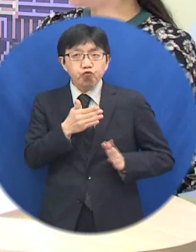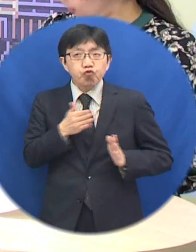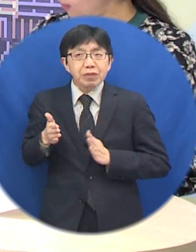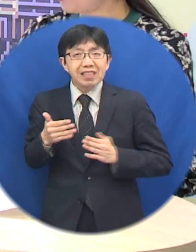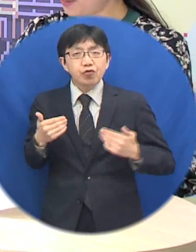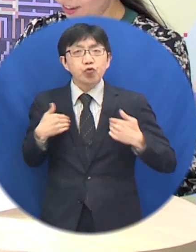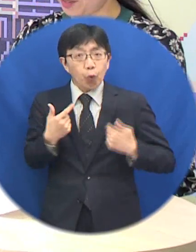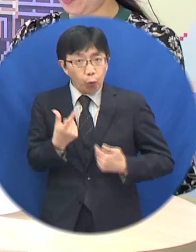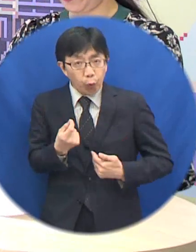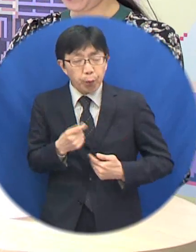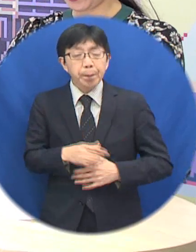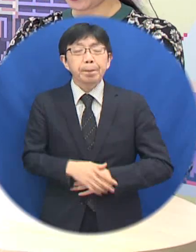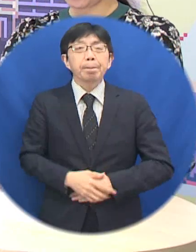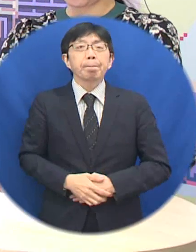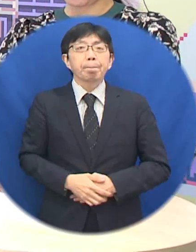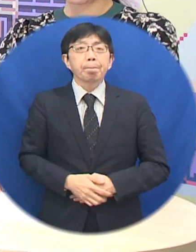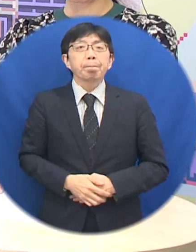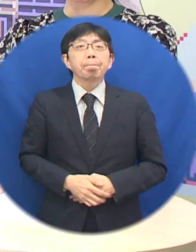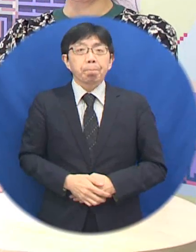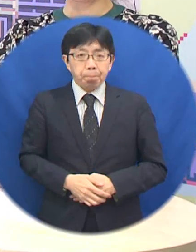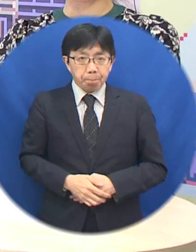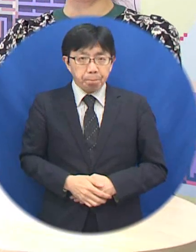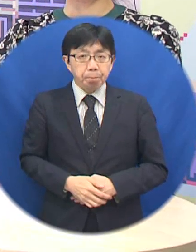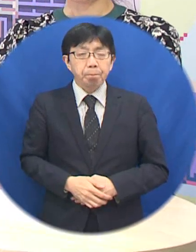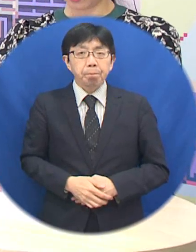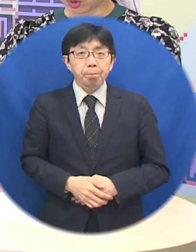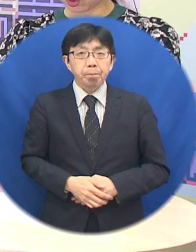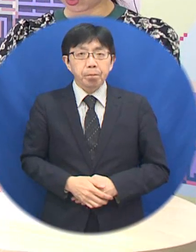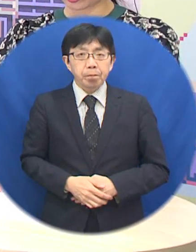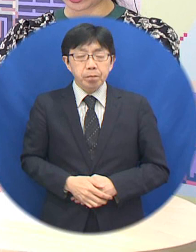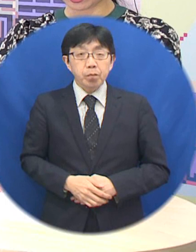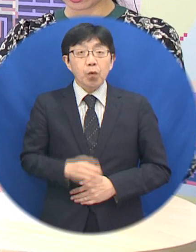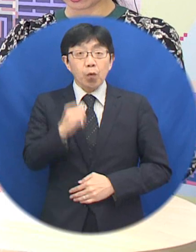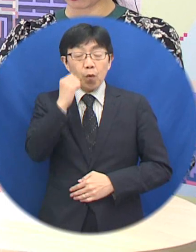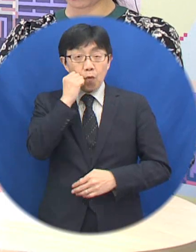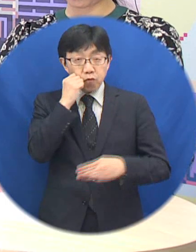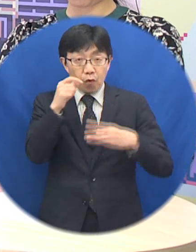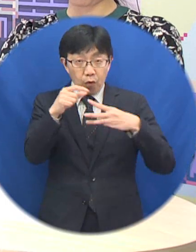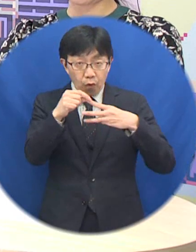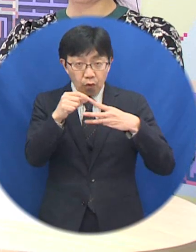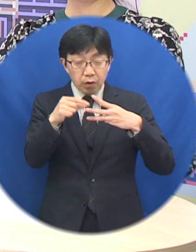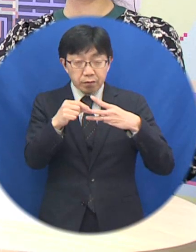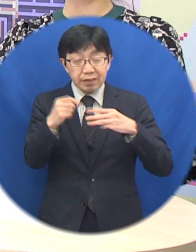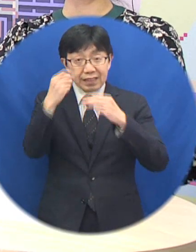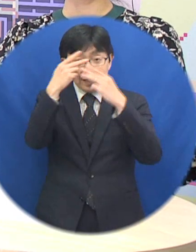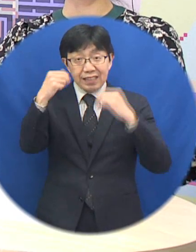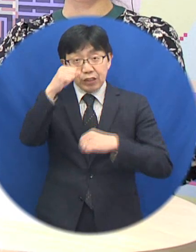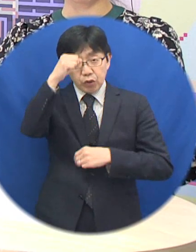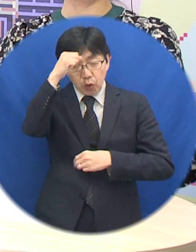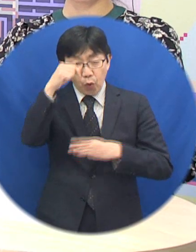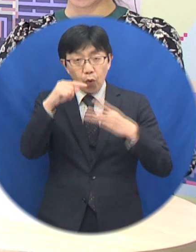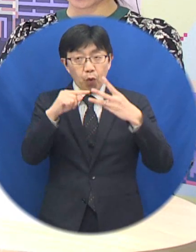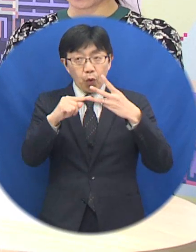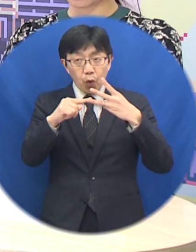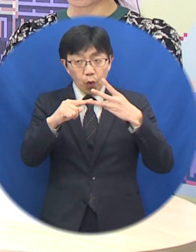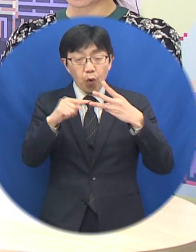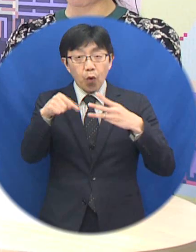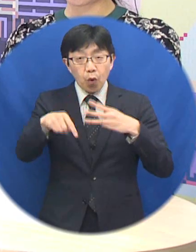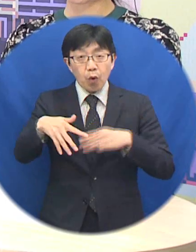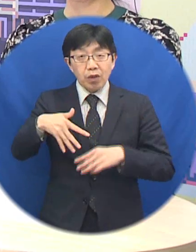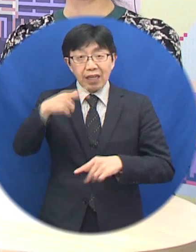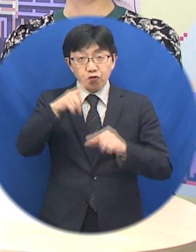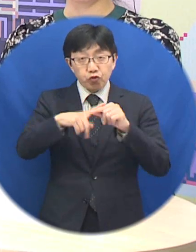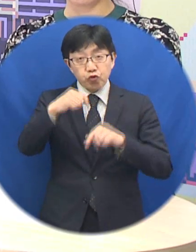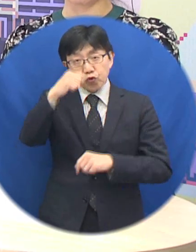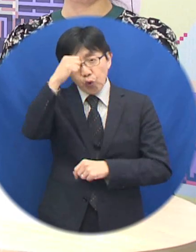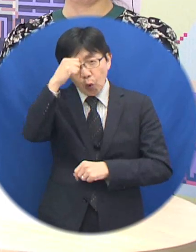ですよね。はいはい、さあここまで入浴、認知症予防、熱中症対策といった点について